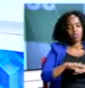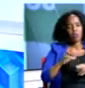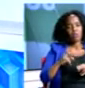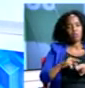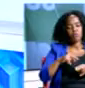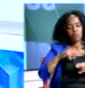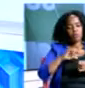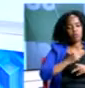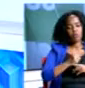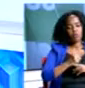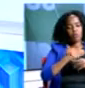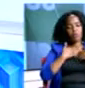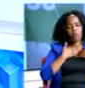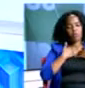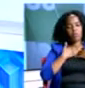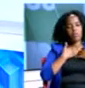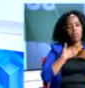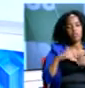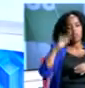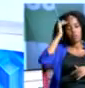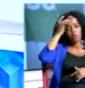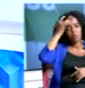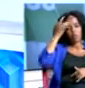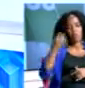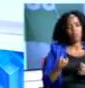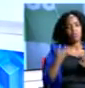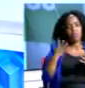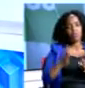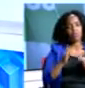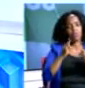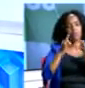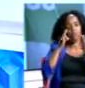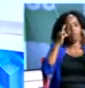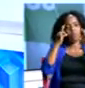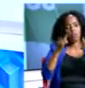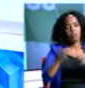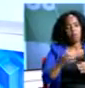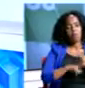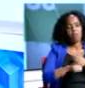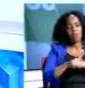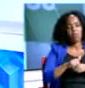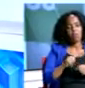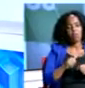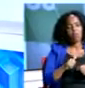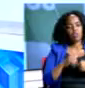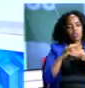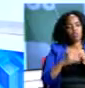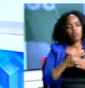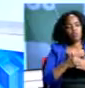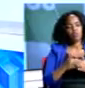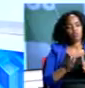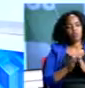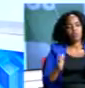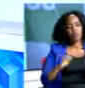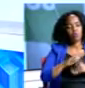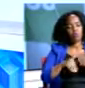kun yoo garmalee tatamsa'ee yookaan babal'ate miidhaan geessisu guddaadha. Kanaaf